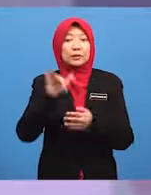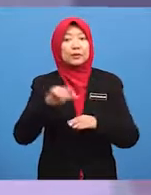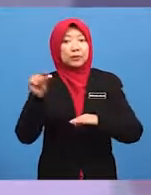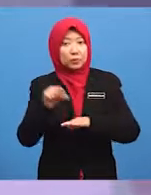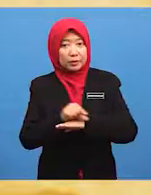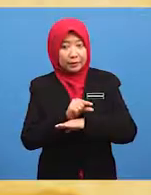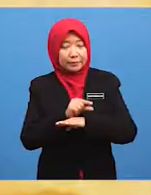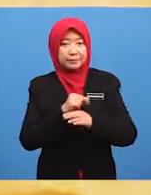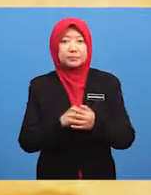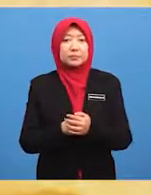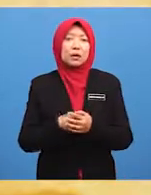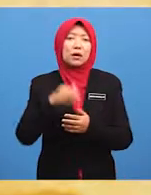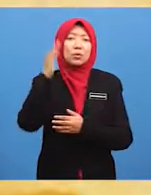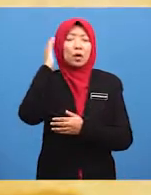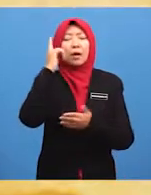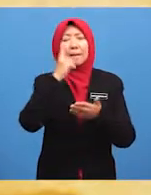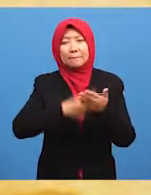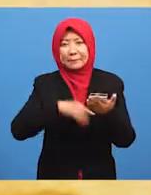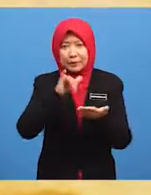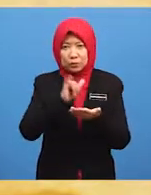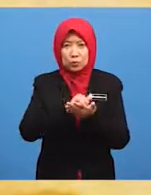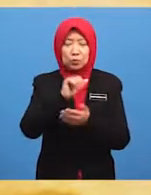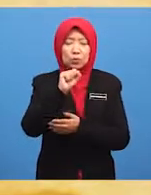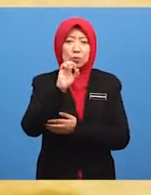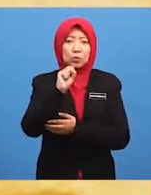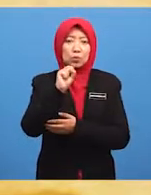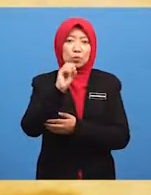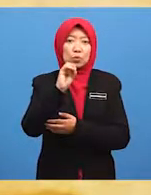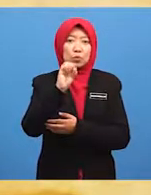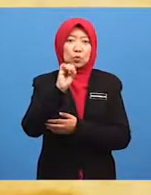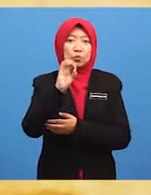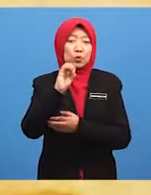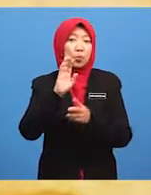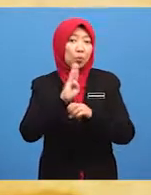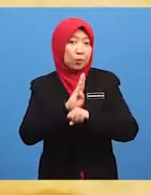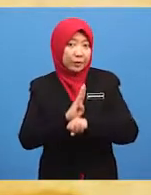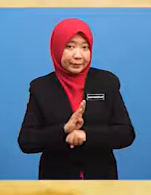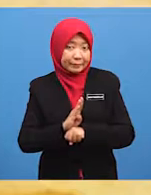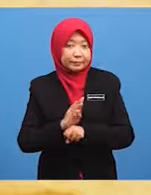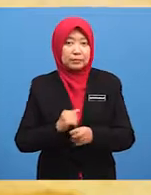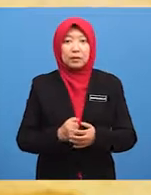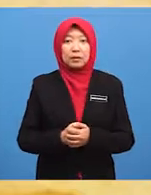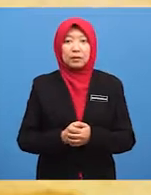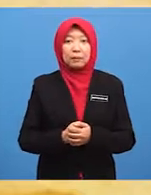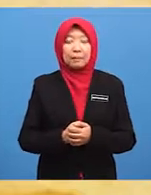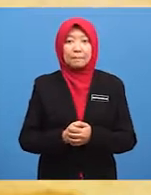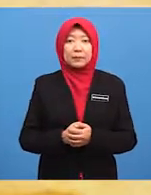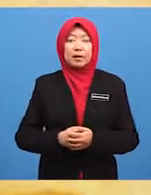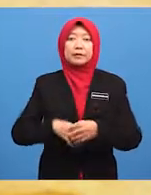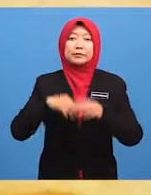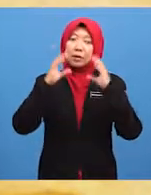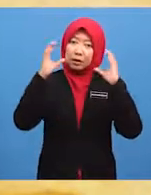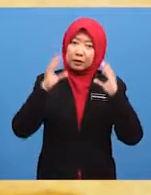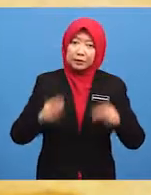Tahukah murid-murid apakah sosiobudaya masyarakat kerajaan alam Melayu? Sosiobudaya merupakan